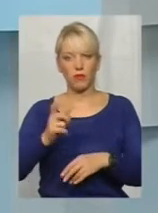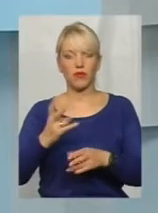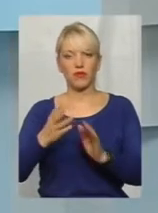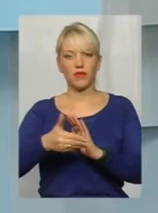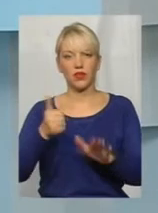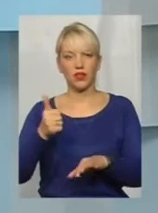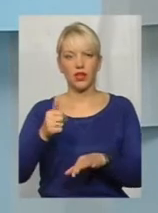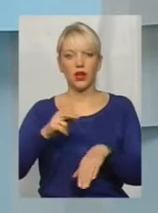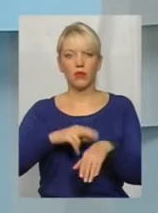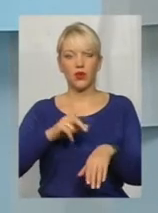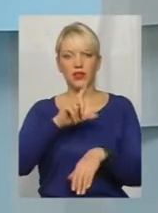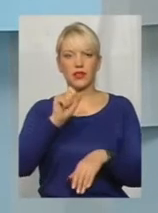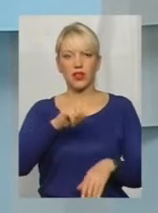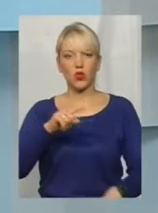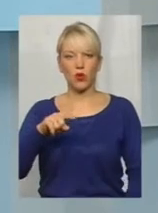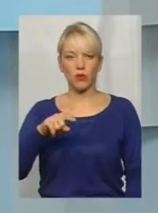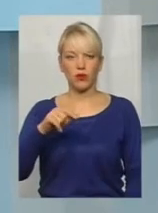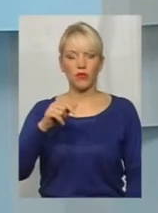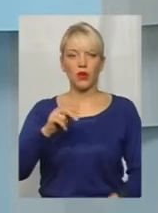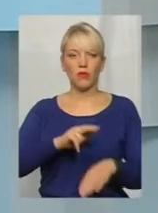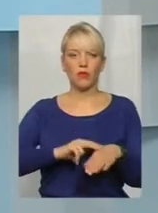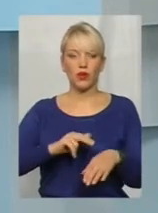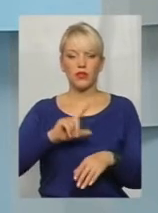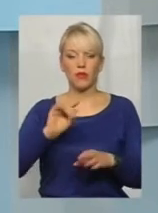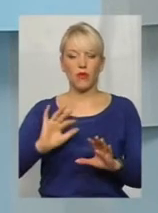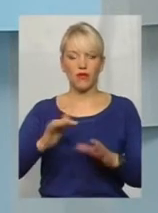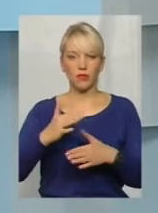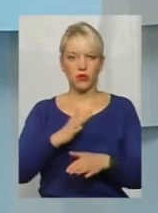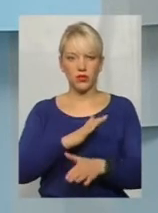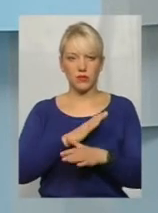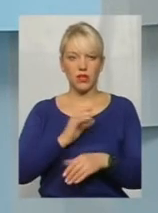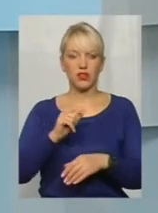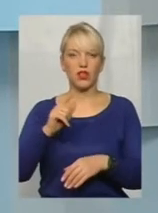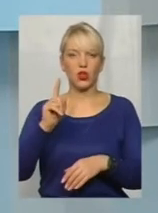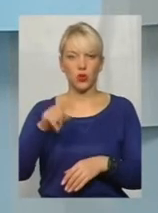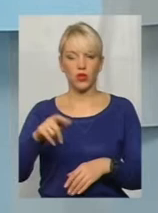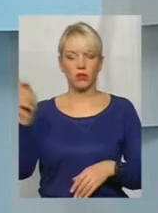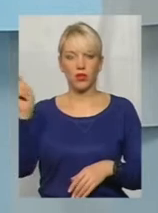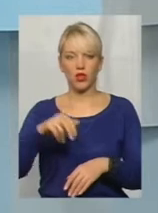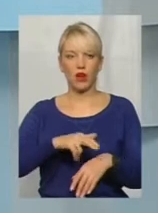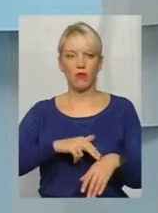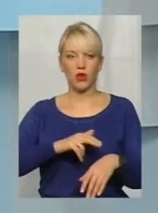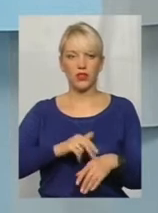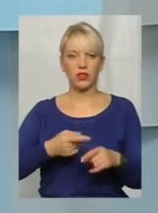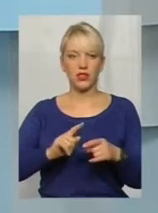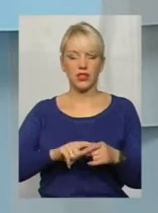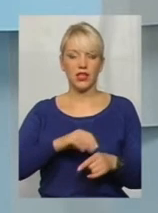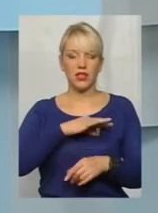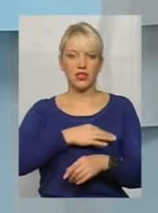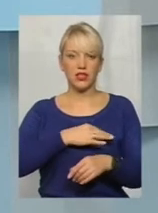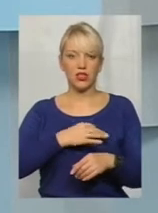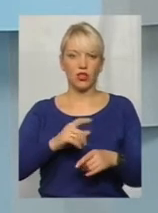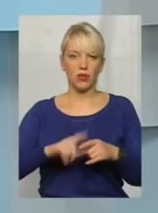за номером поліції про випадок смерті. Тоді приїжджає поліція, це слідчо-оперативна